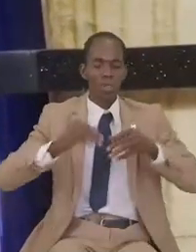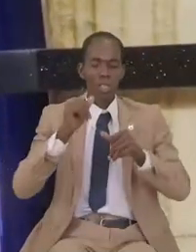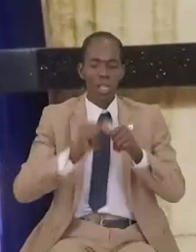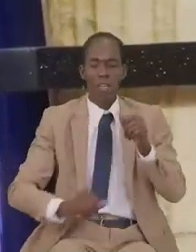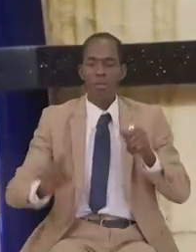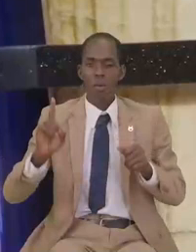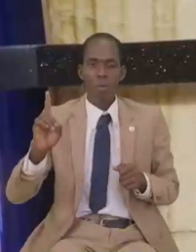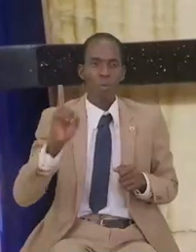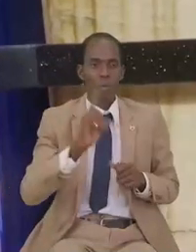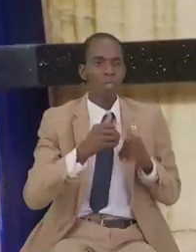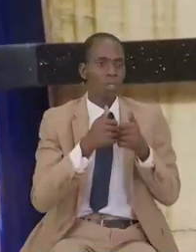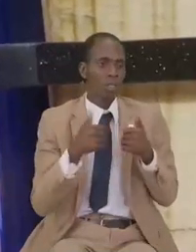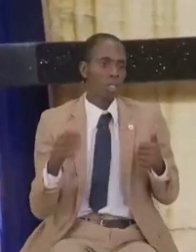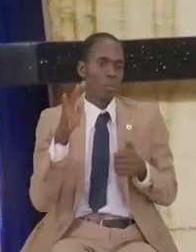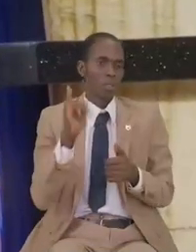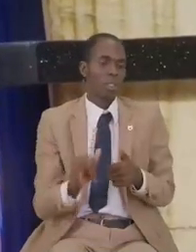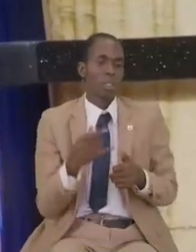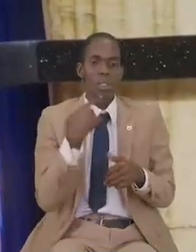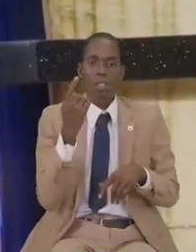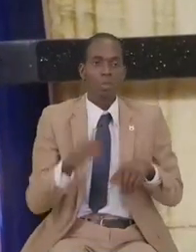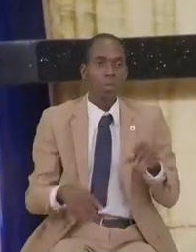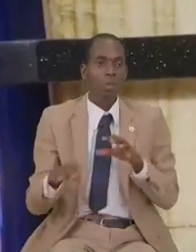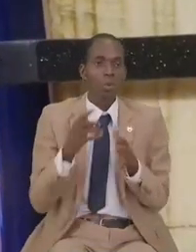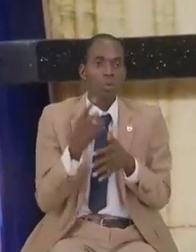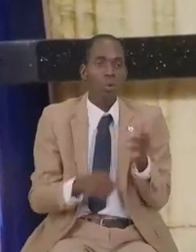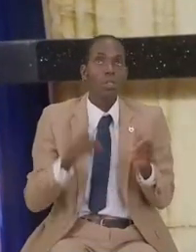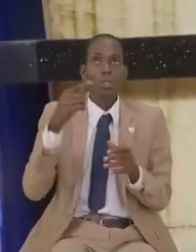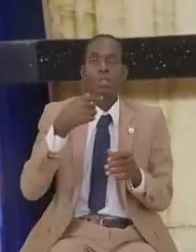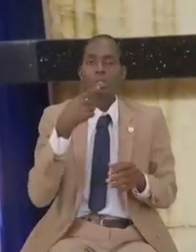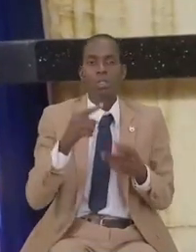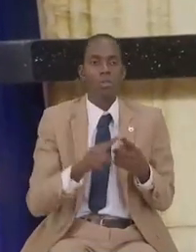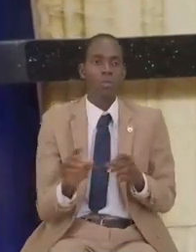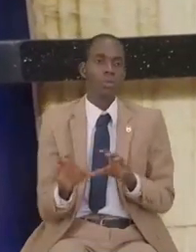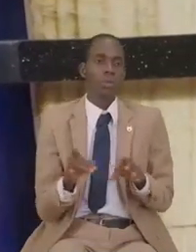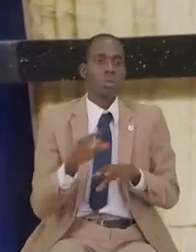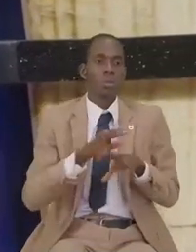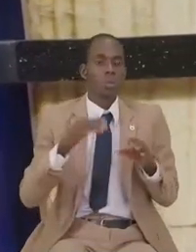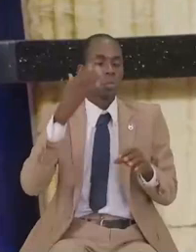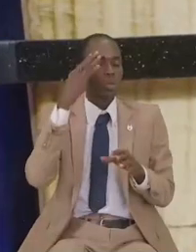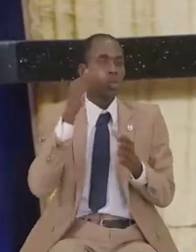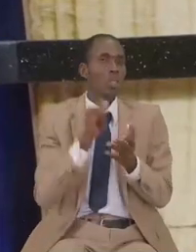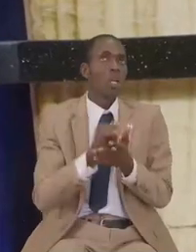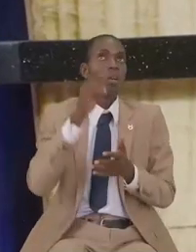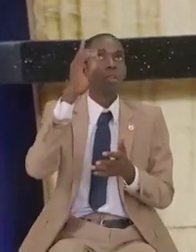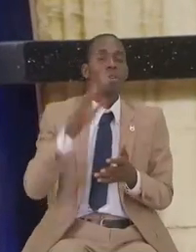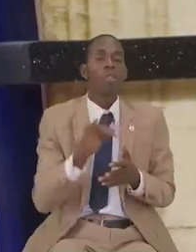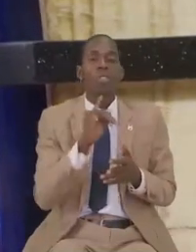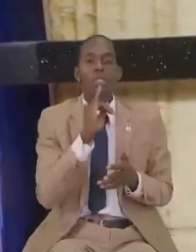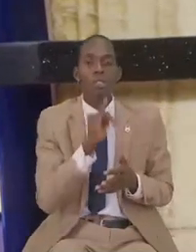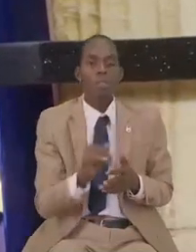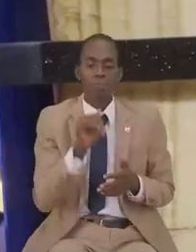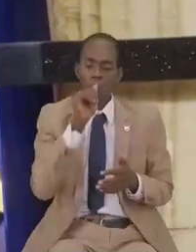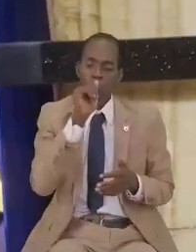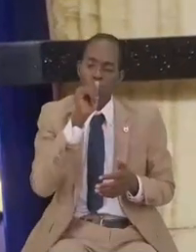peut plus faire ce qu'il a dit qu'il fera. Il ne sait pas que Dieu est patient, ne